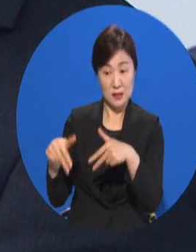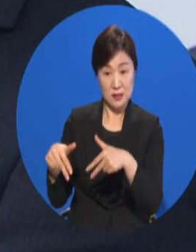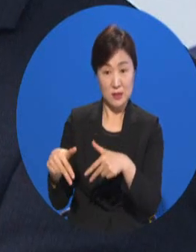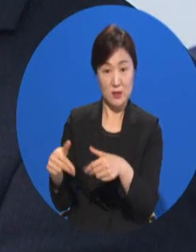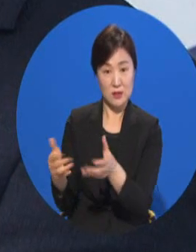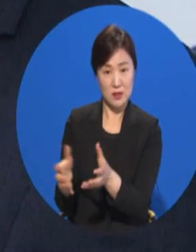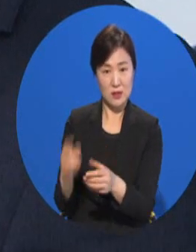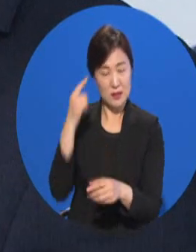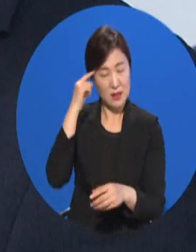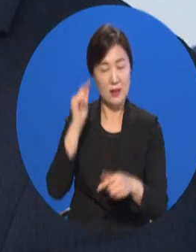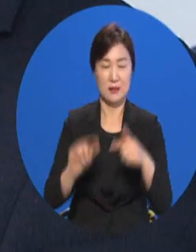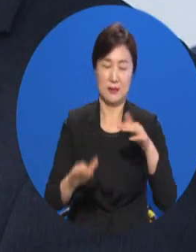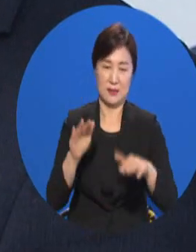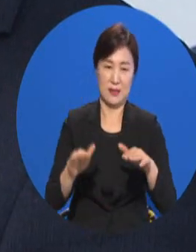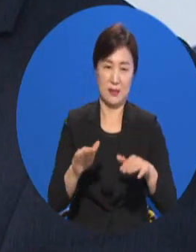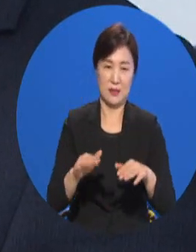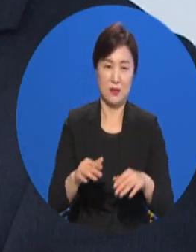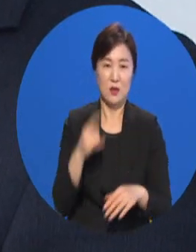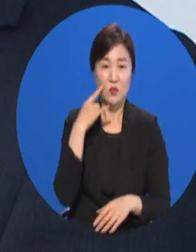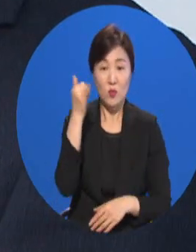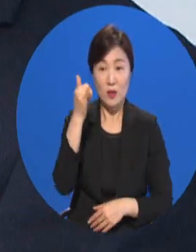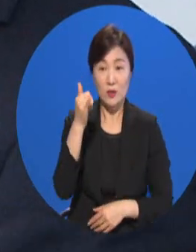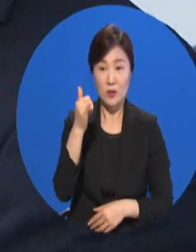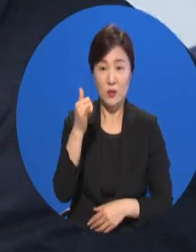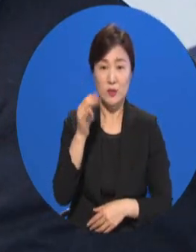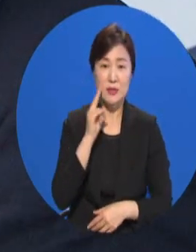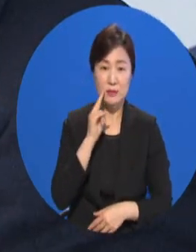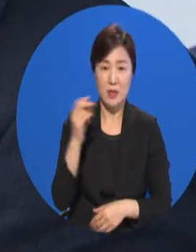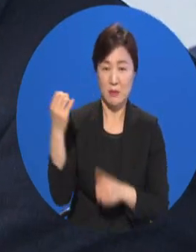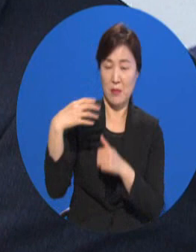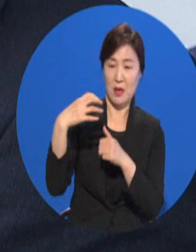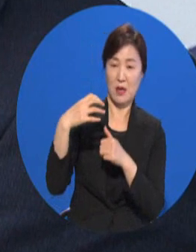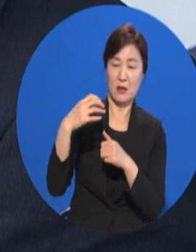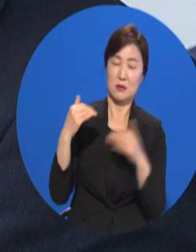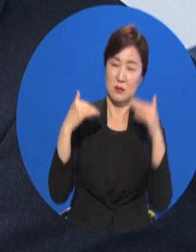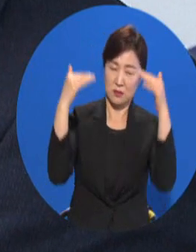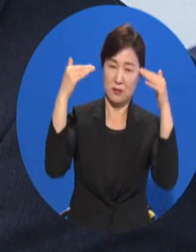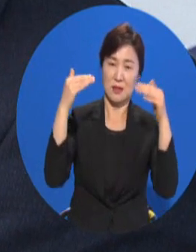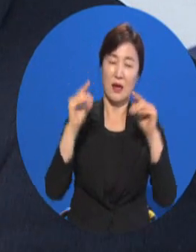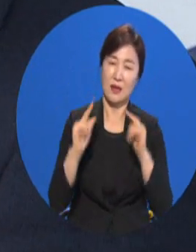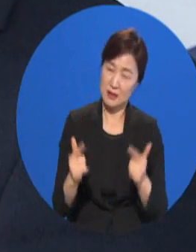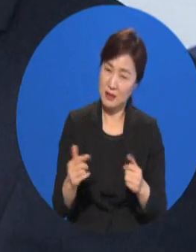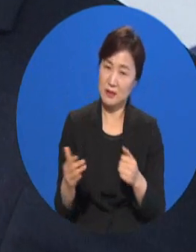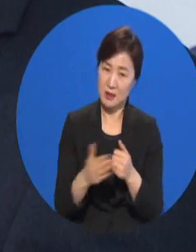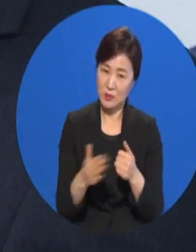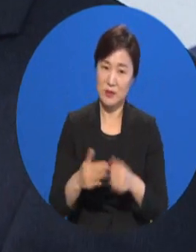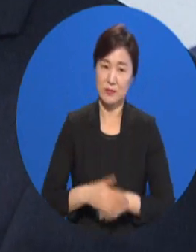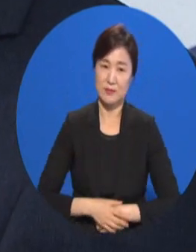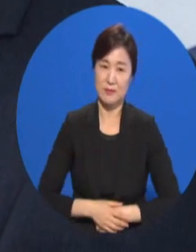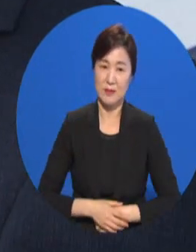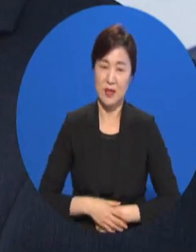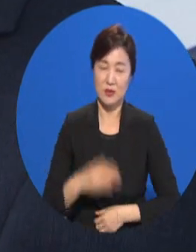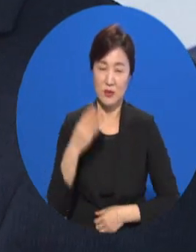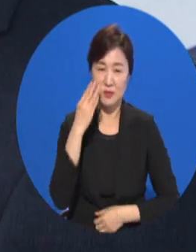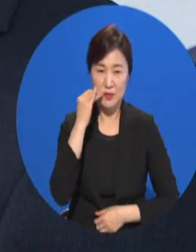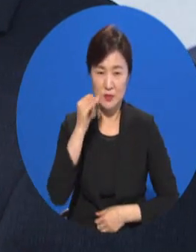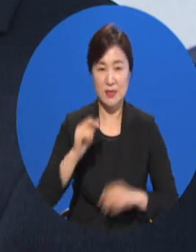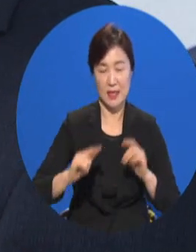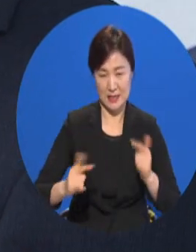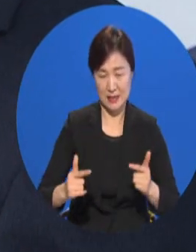그런 인식의 차이, 부모한테도 그렇게 심한 말 안 듣고 다 큰 세대이기 때문에 아직은 그게 익숙치가